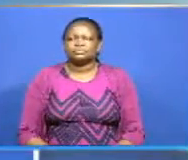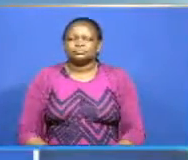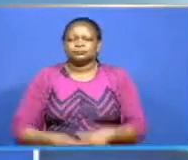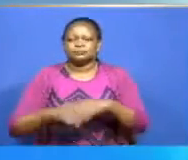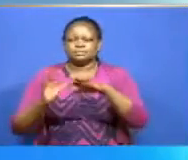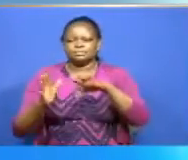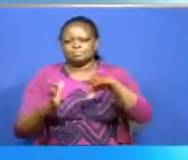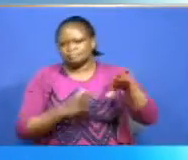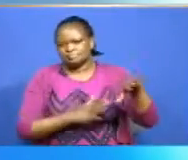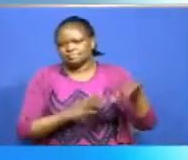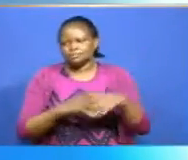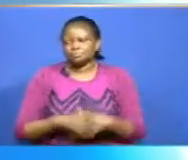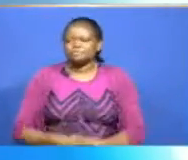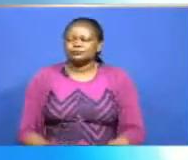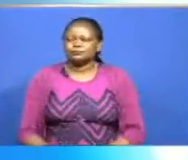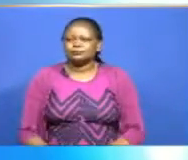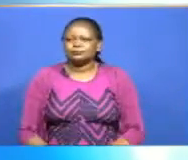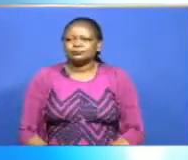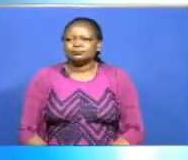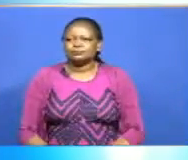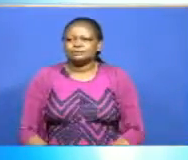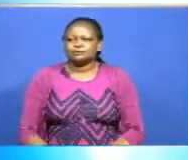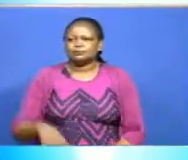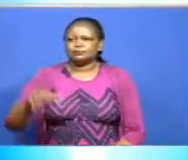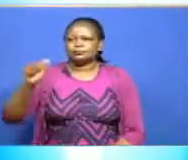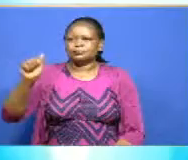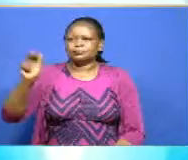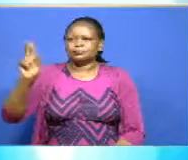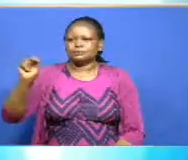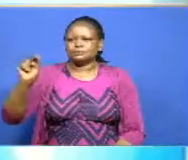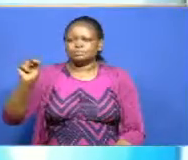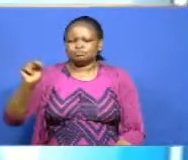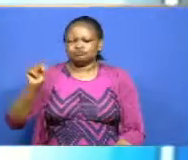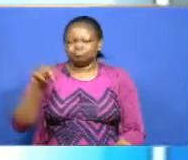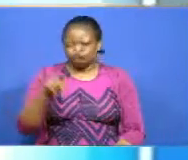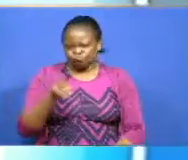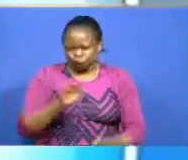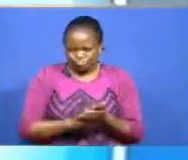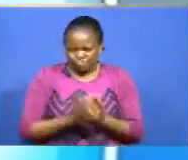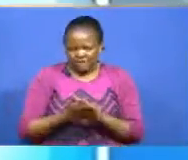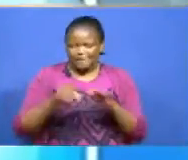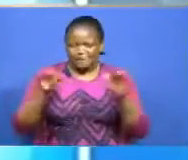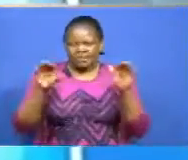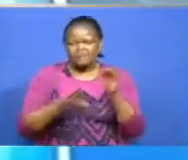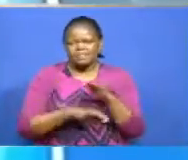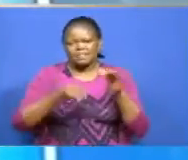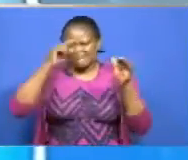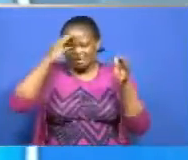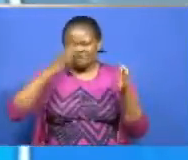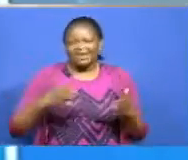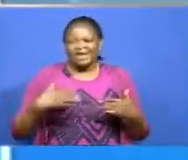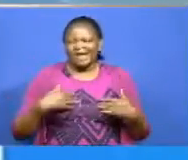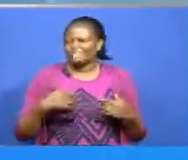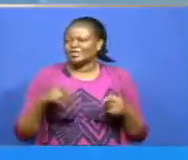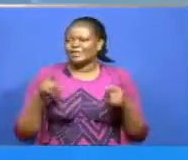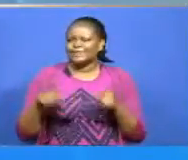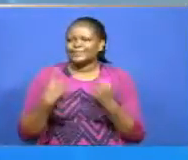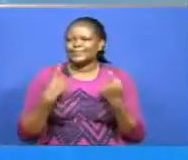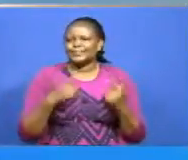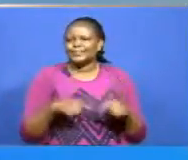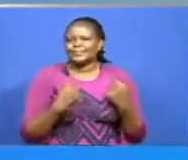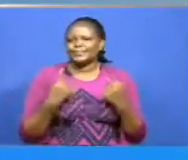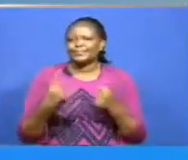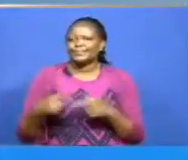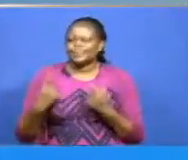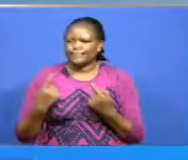Tukisalia popo hapo mtazamaji, ni kwamba safari ya Anne Kananu kuwa naibu gavana wa kaunti ya Nairobi ilikumbwa na malumbano ya kisheria,